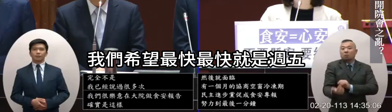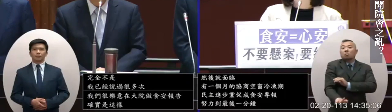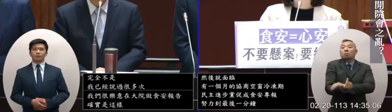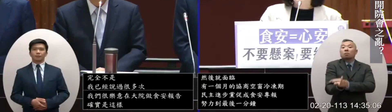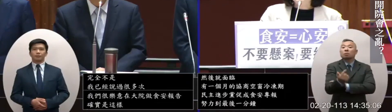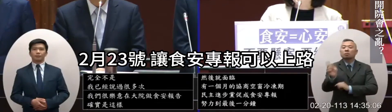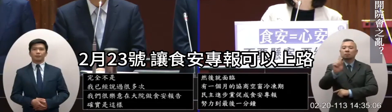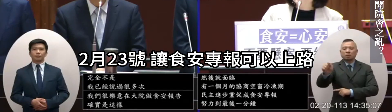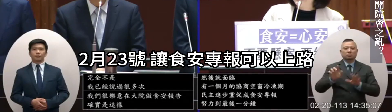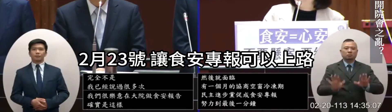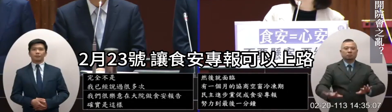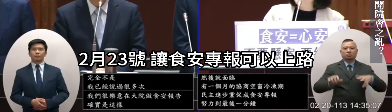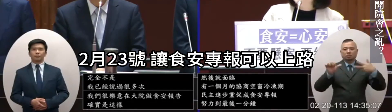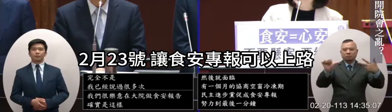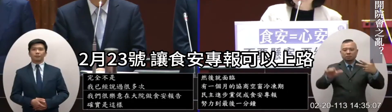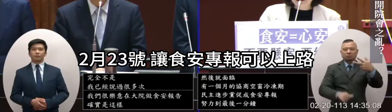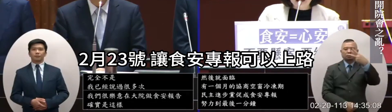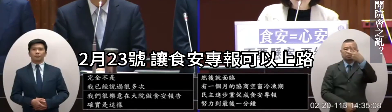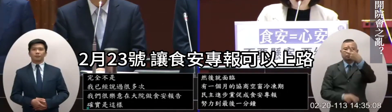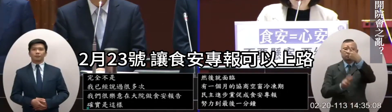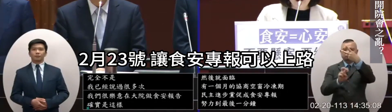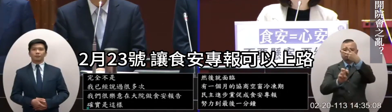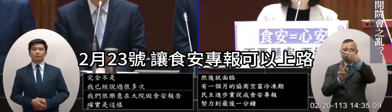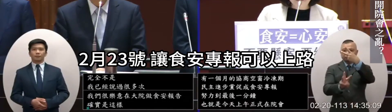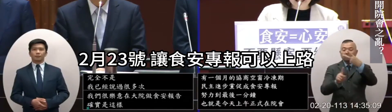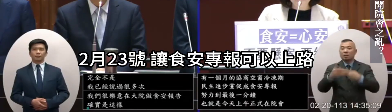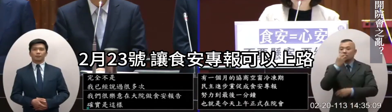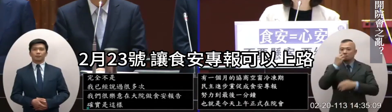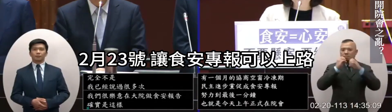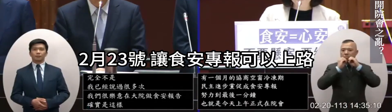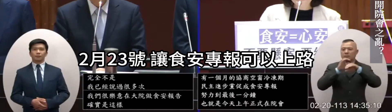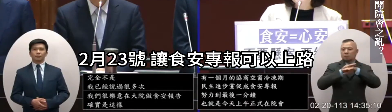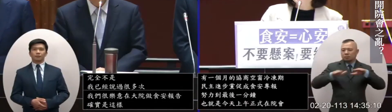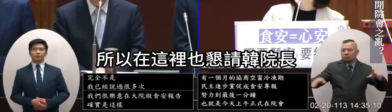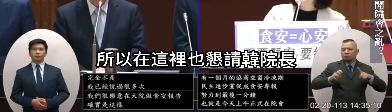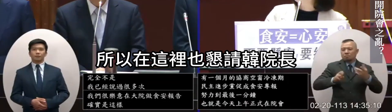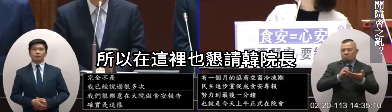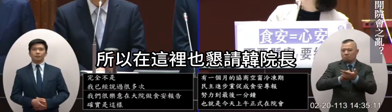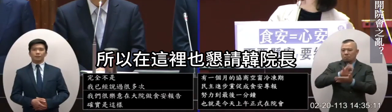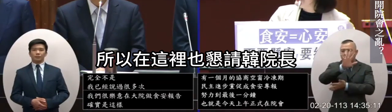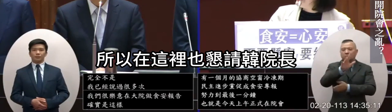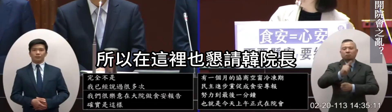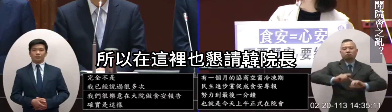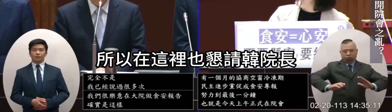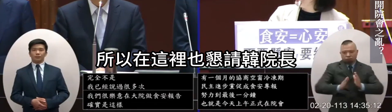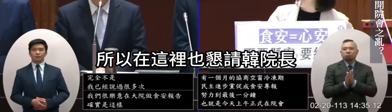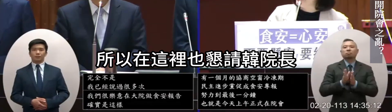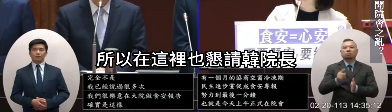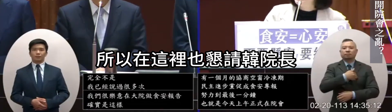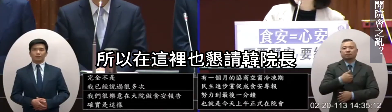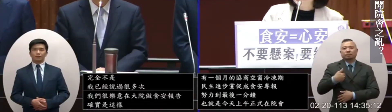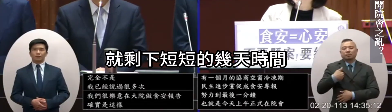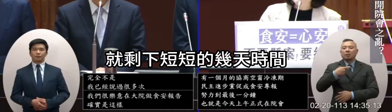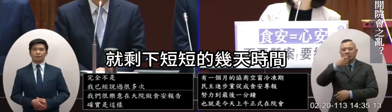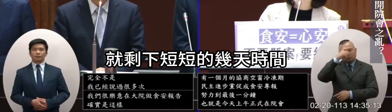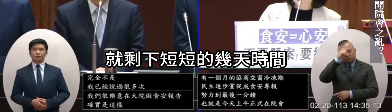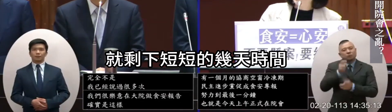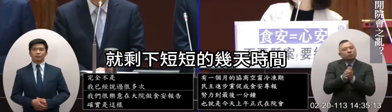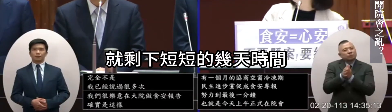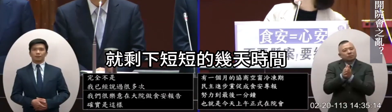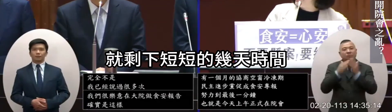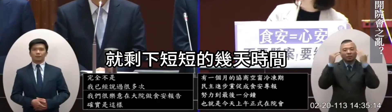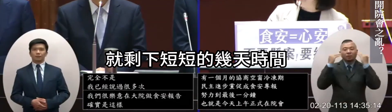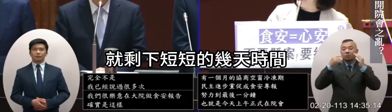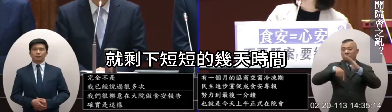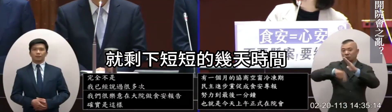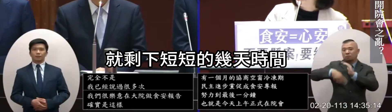五2月23号让食安专报可以上路。所以在这里也恳请韩院长，就剩下短